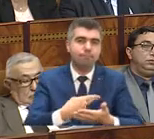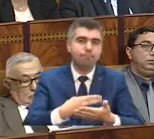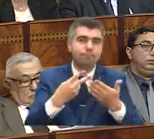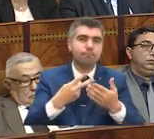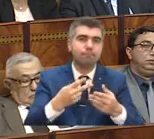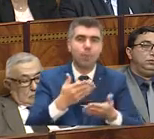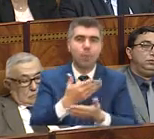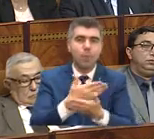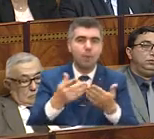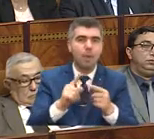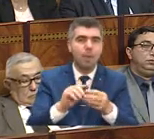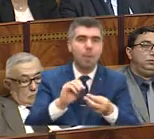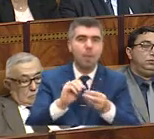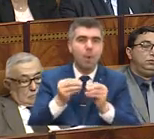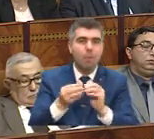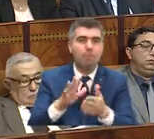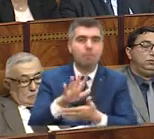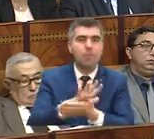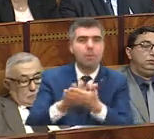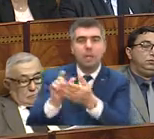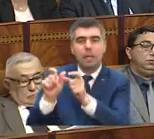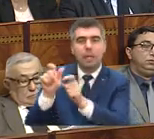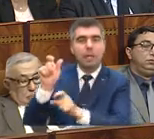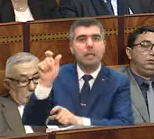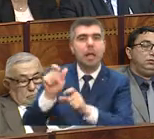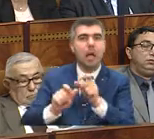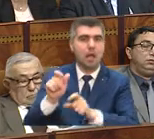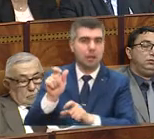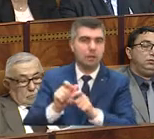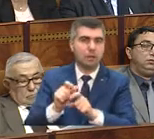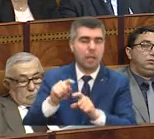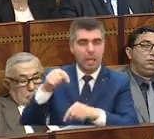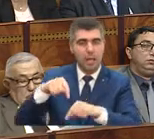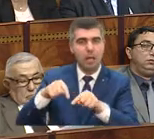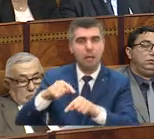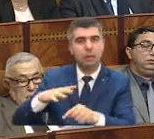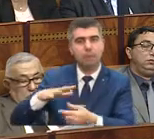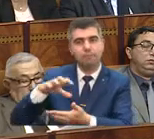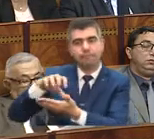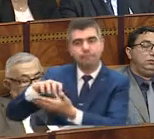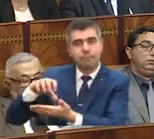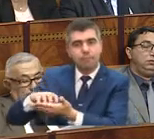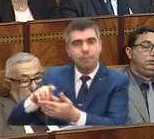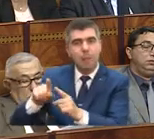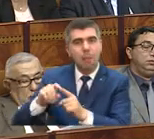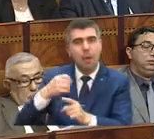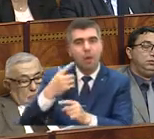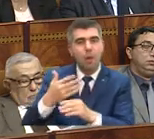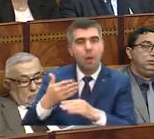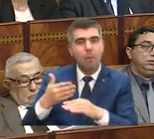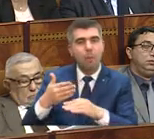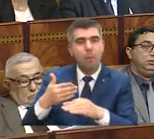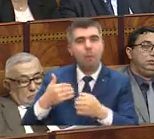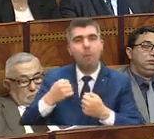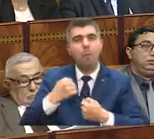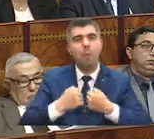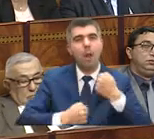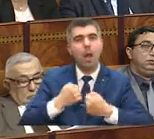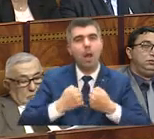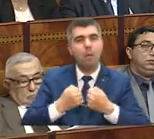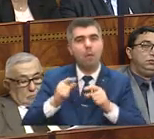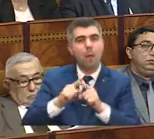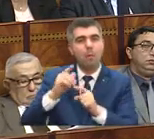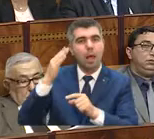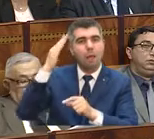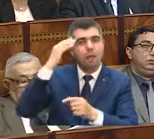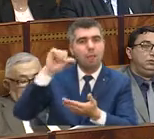الاشكاليات والمشاكل التي تعاني منها ذوي الحقوق، وخصوصا بعض الاقاليم اللي من بينها اقليم مولاي يعقوب، بخصوص التاخير ديال واحد التعويضات. الله يجزيكم